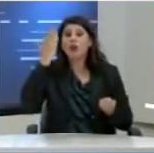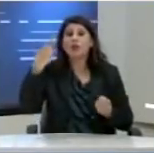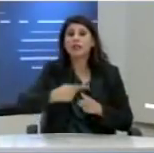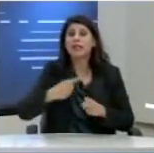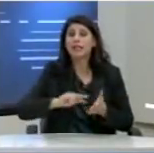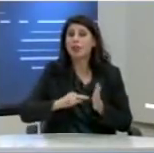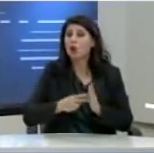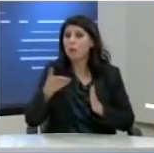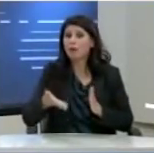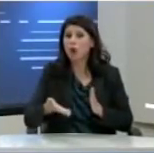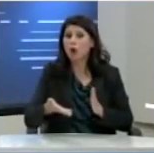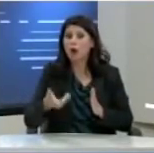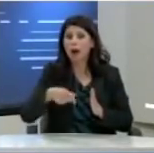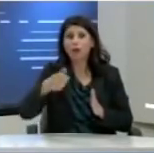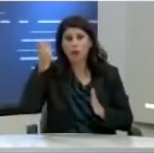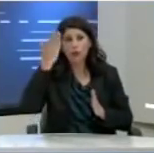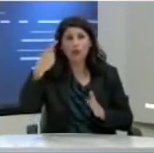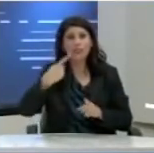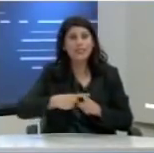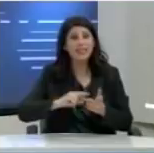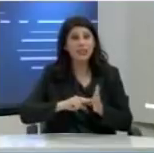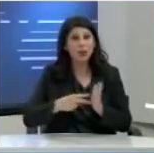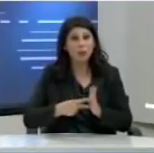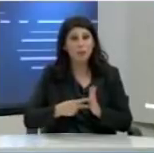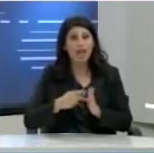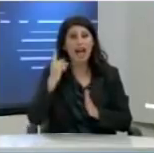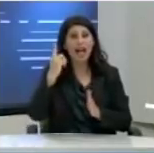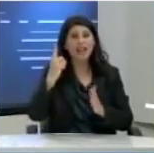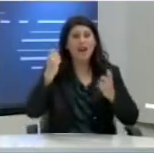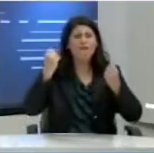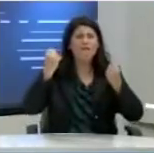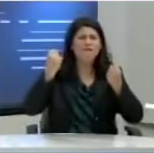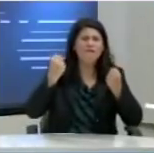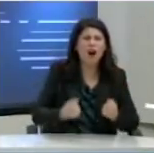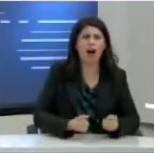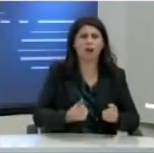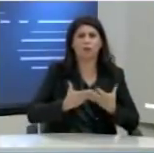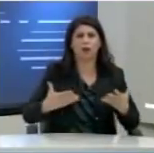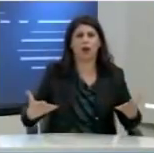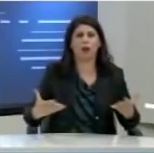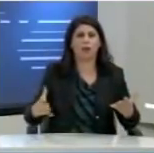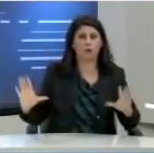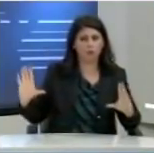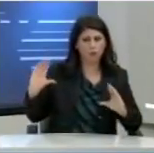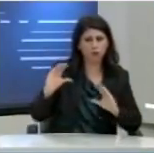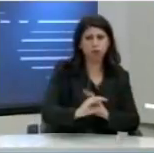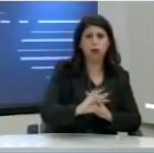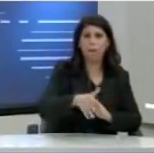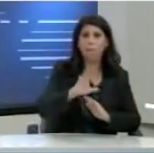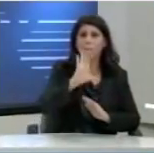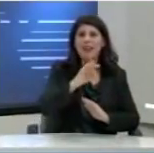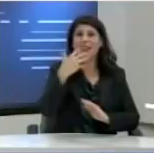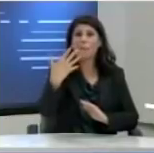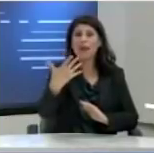θα κοστίσει αυτό στην ελληνική οικονομία? Ήσυχα, παρακαλώ. Αυτό θα κοστίσει στην ελληνική οικονομία ένα δυσβάστακτο βάρος που σωρευτικά μπορεί να φτάσει και τα